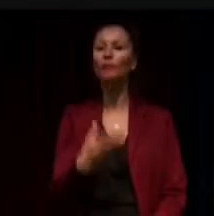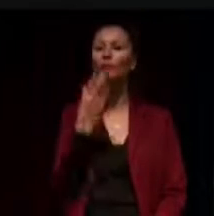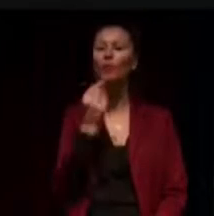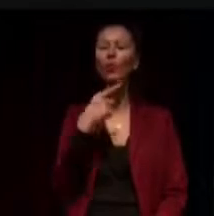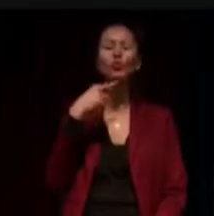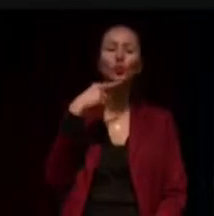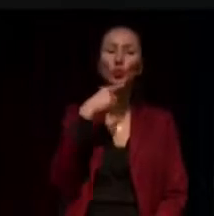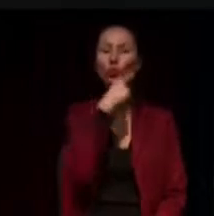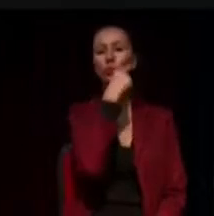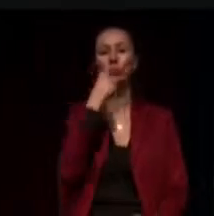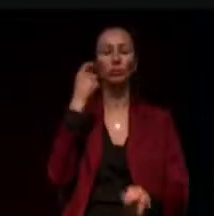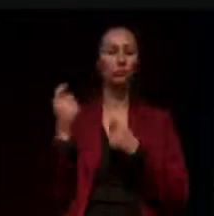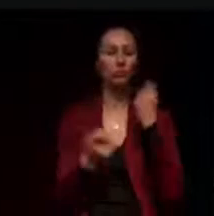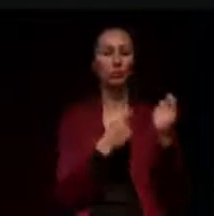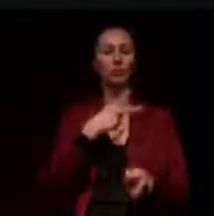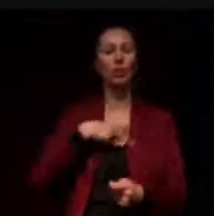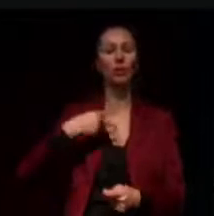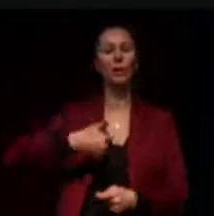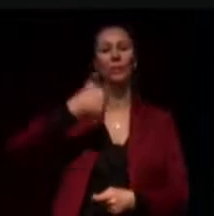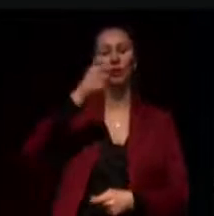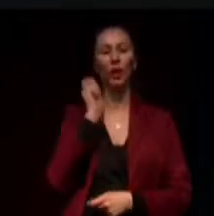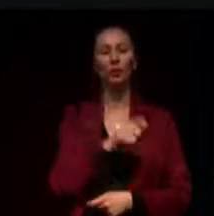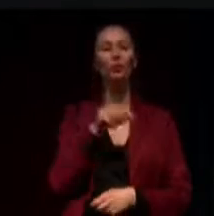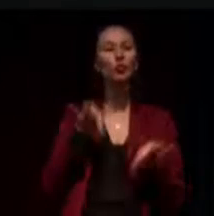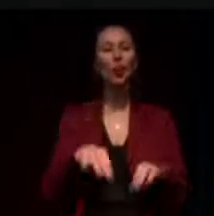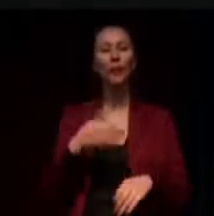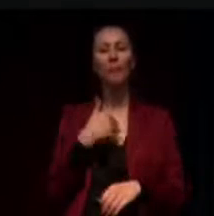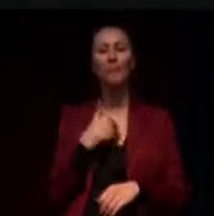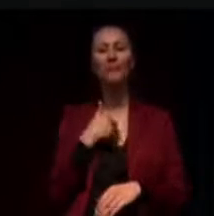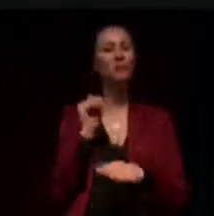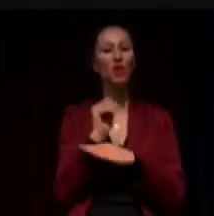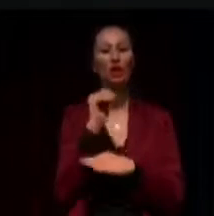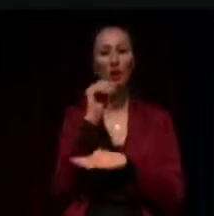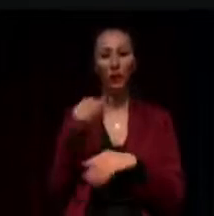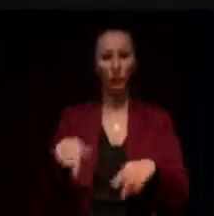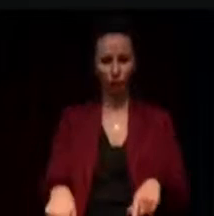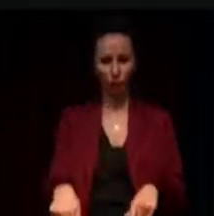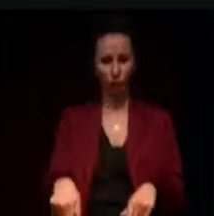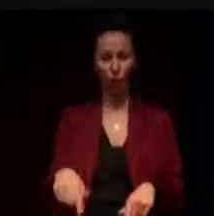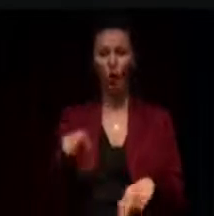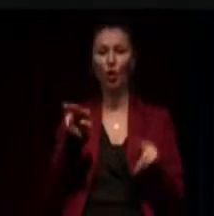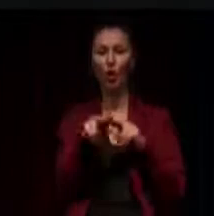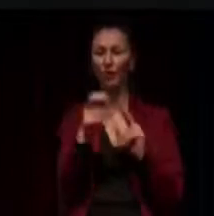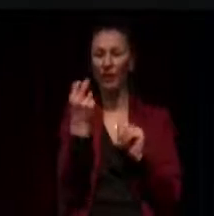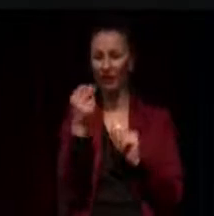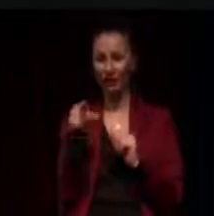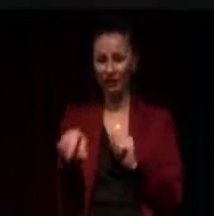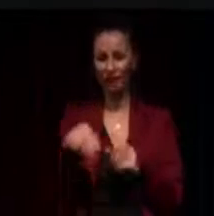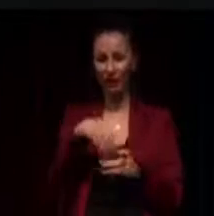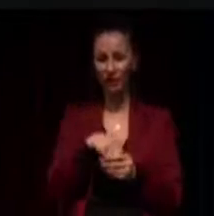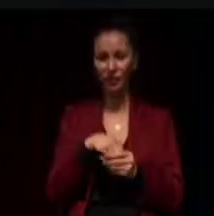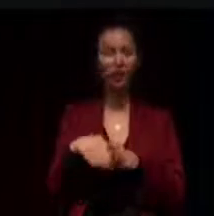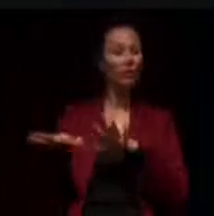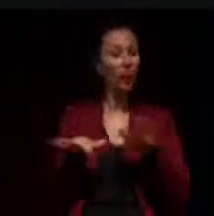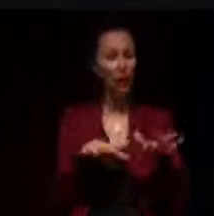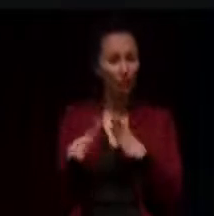Çok zor koşullar altında belediye başkanlığı yaptı. Şu anda bizim yaşadığımız bu COVID, deprem,